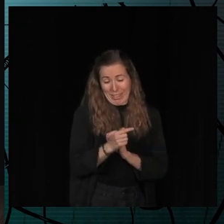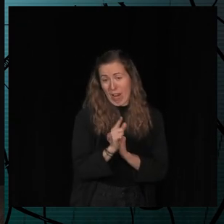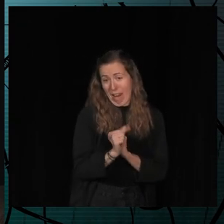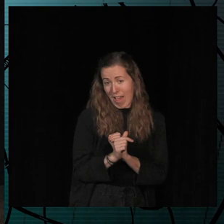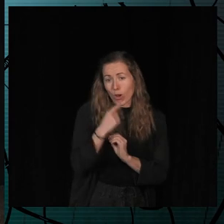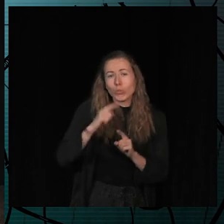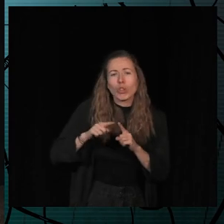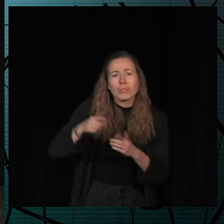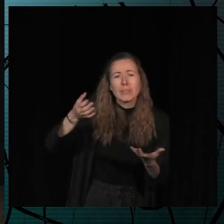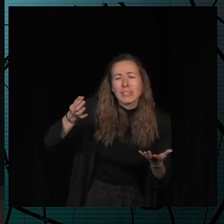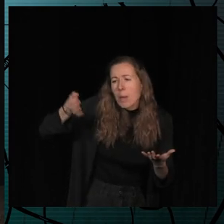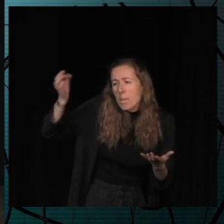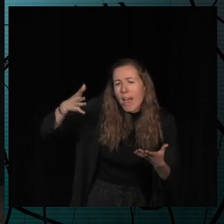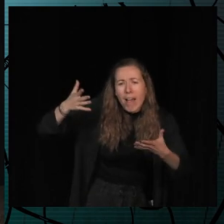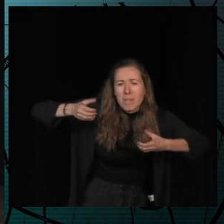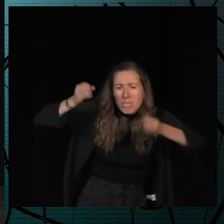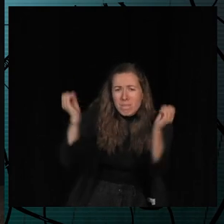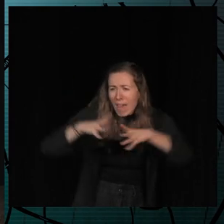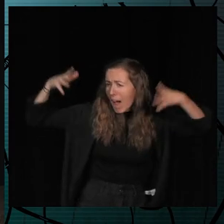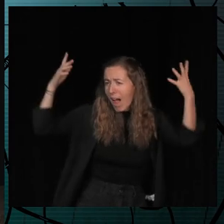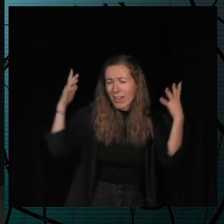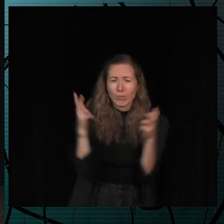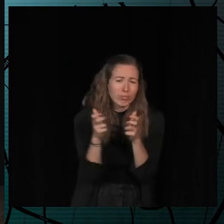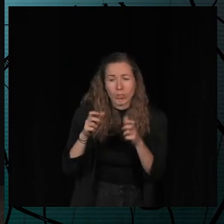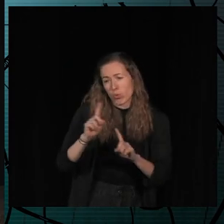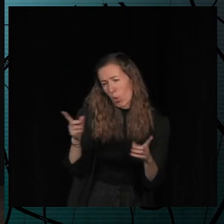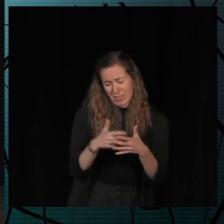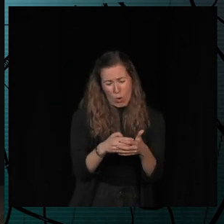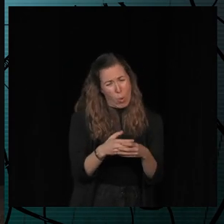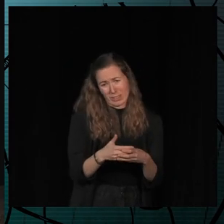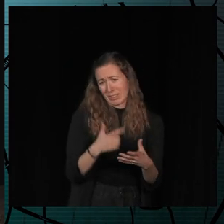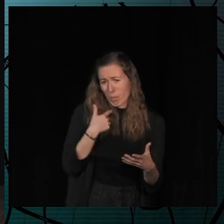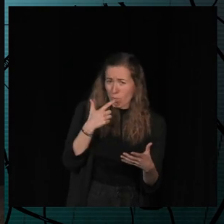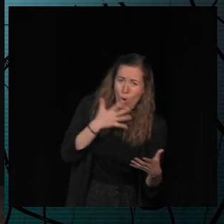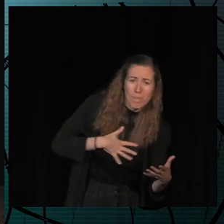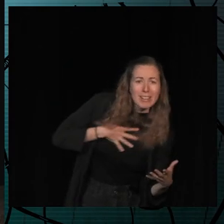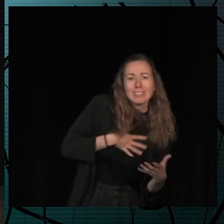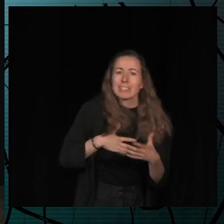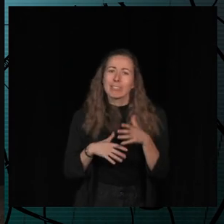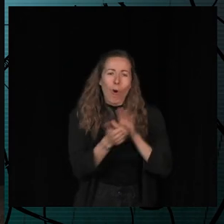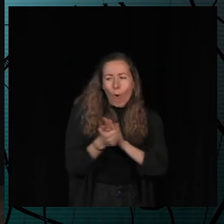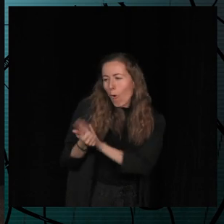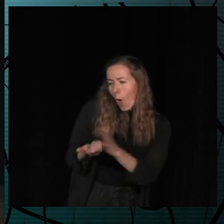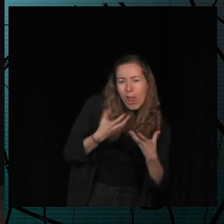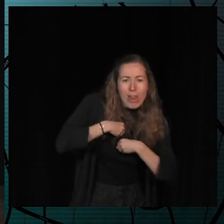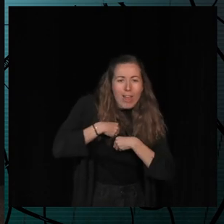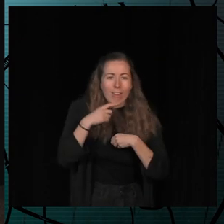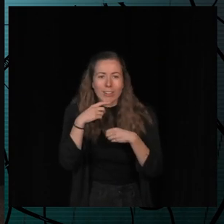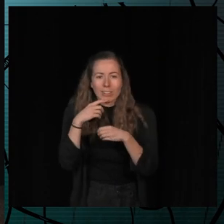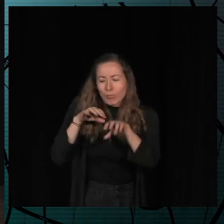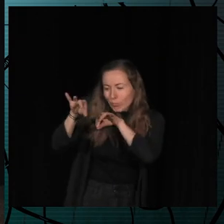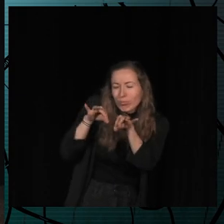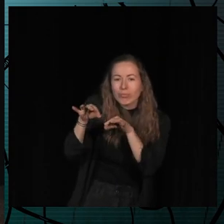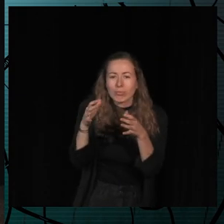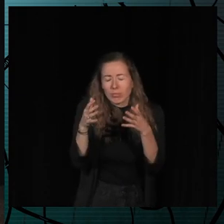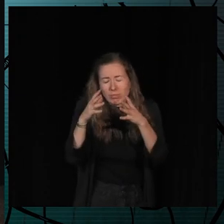produit miracle moi j'y crois pas du tout à ça c'est un loisir on s'amuse on peut faire du jeu de rôle on peut faire du jeu de société on peut faire du jeu vidéo et si on